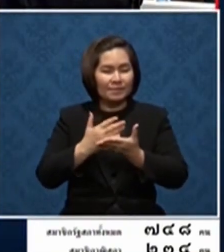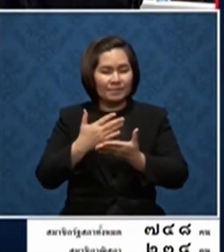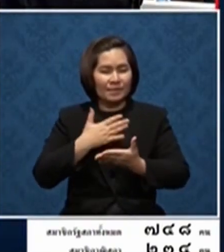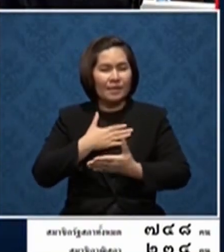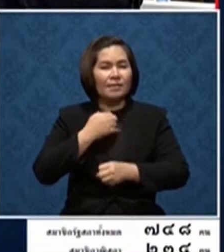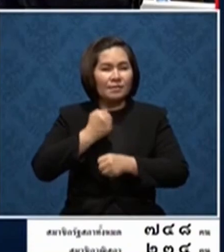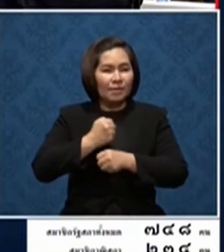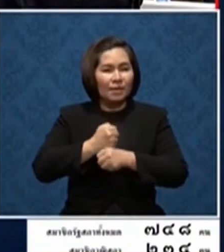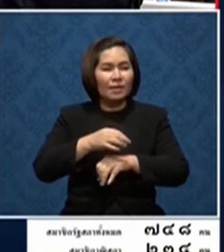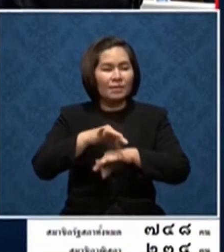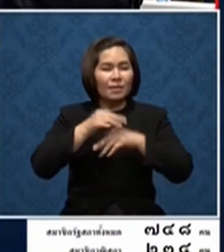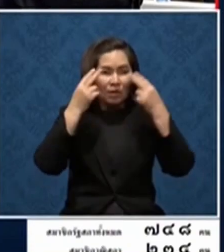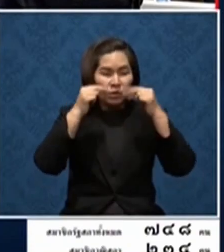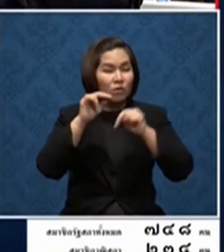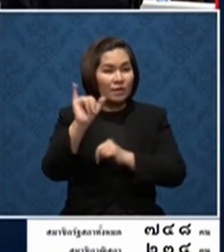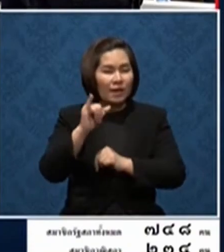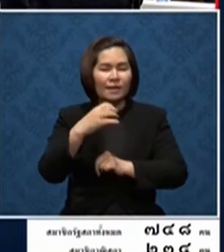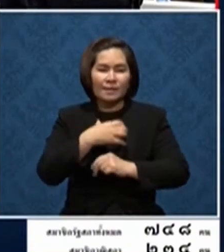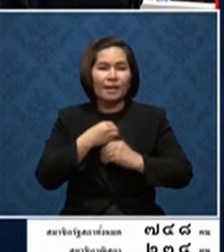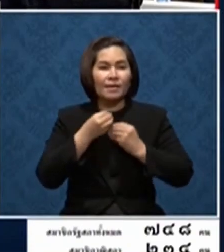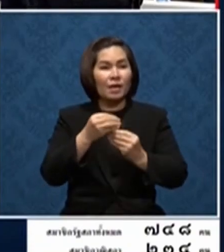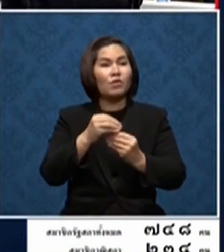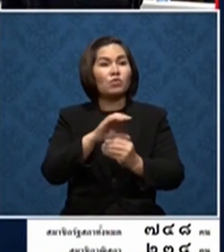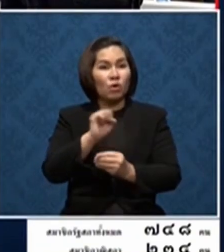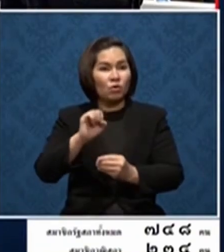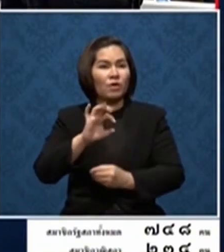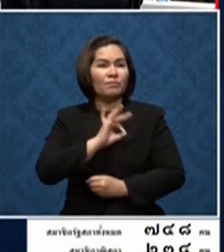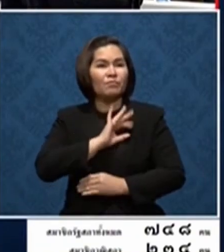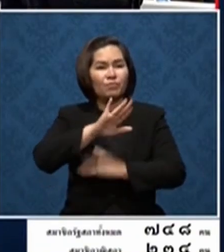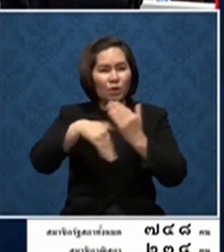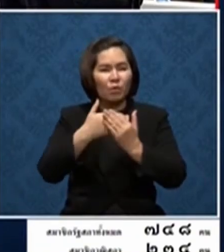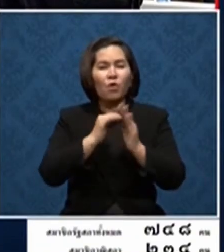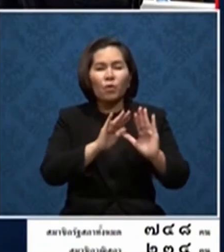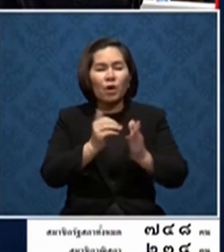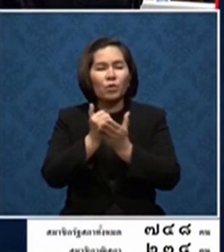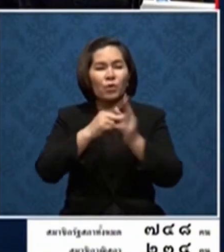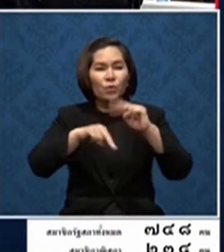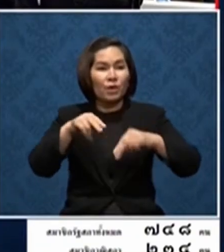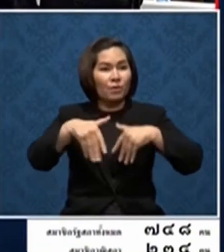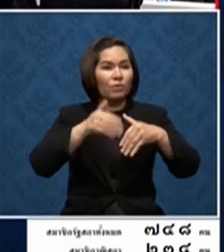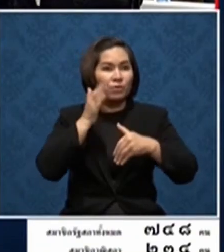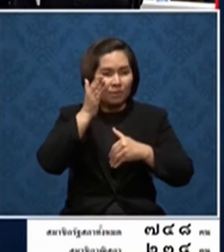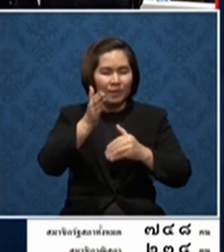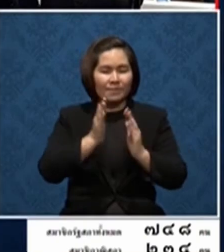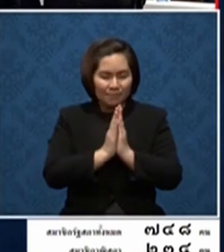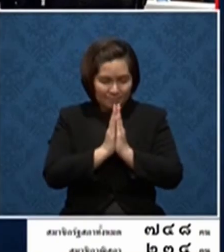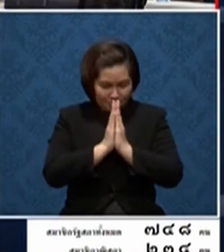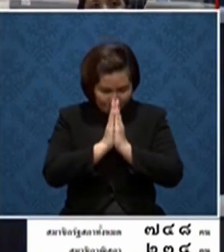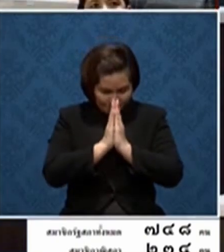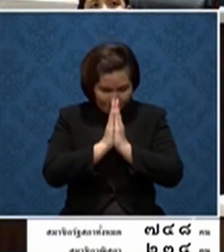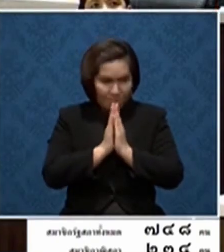ฏิบัติหน้าที่แต่ขอให้เพื่อนสมาชิกทุกคนช่วยกันดูแลประชาชนต่อไปครับขอบคุณมากครับท่านประธาน